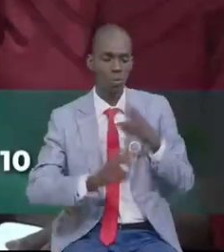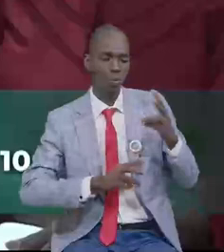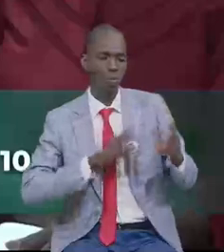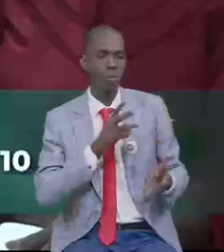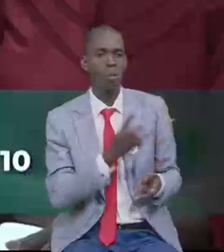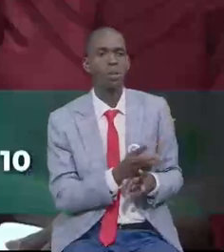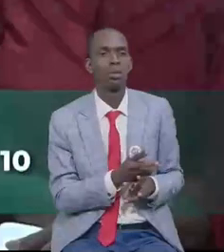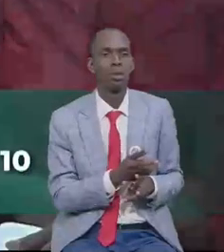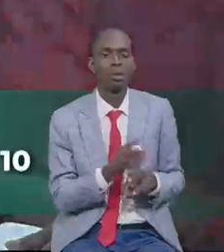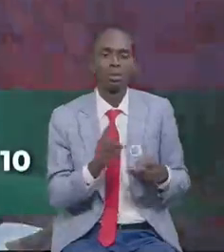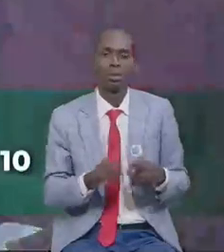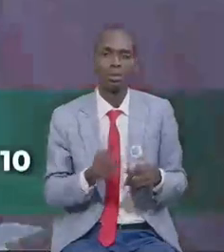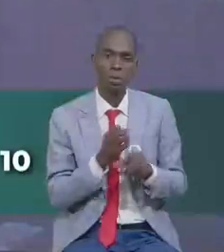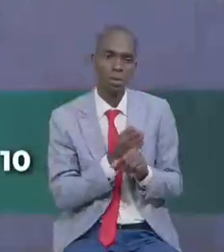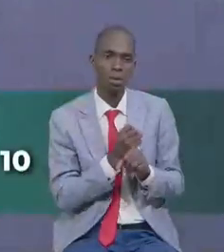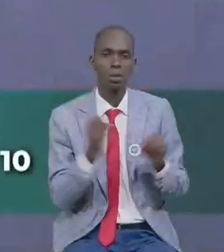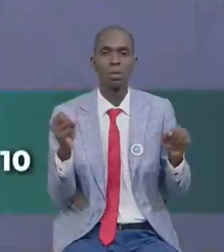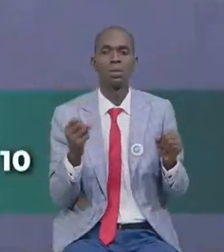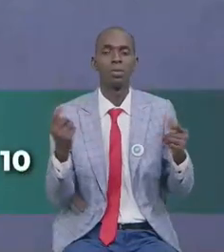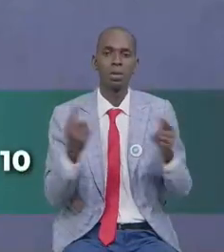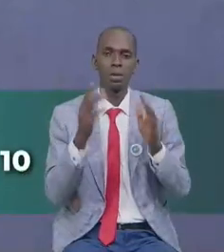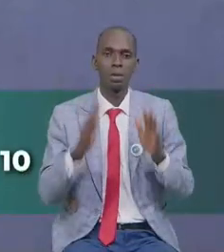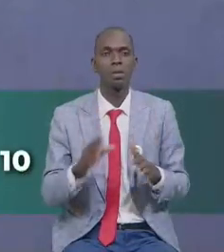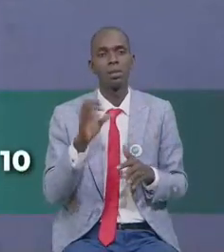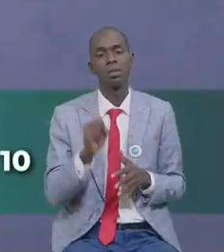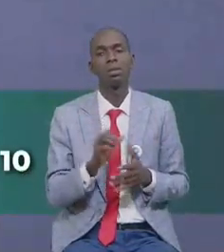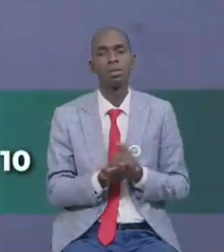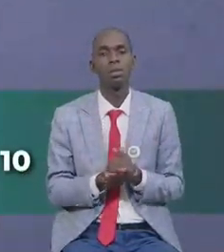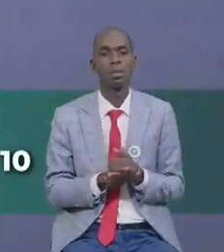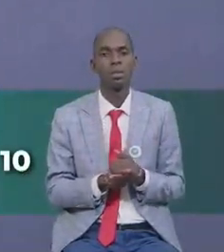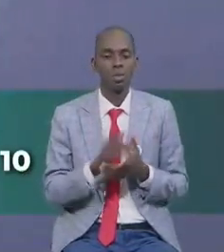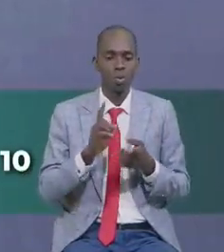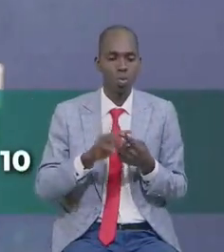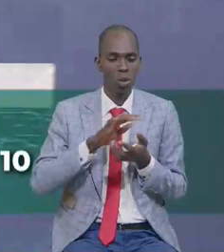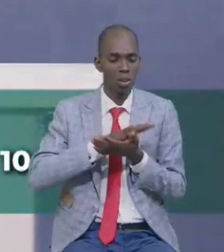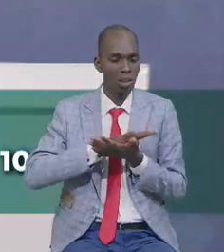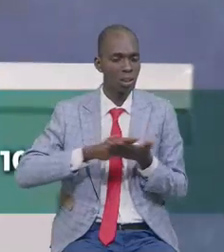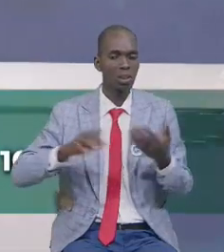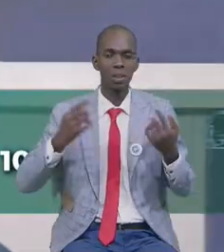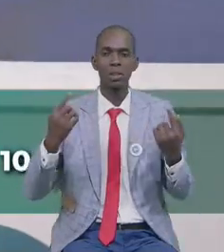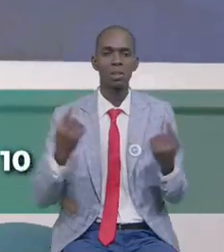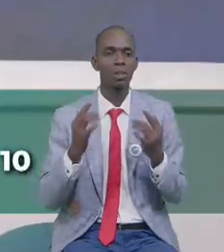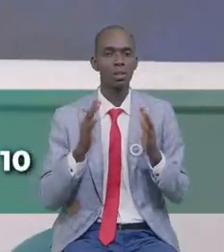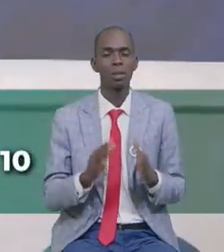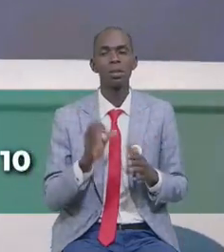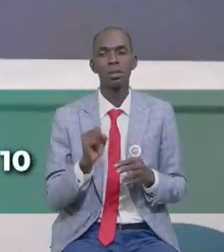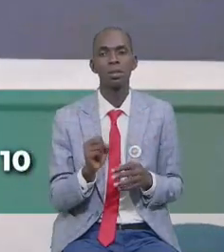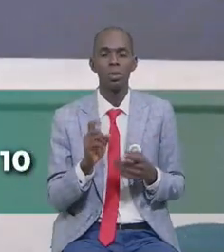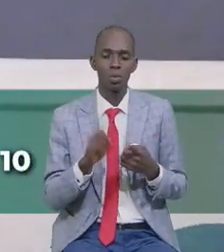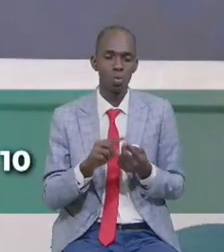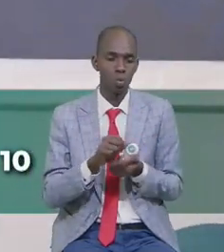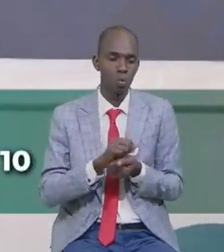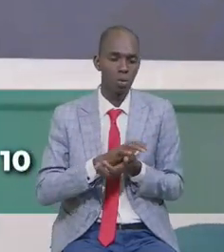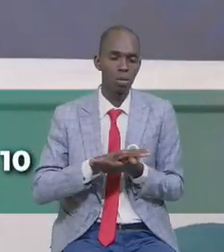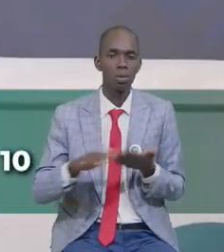pour sauver les pécheurs, pour purifier les pécheurs, pour